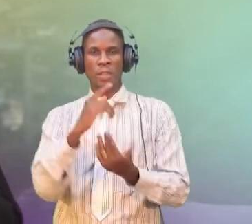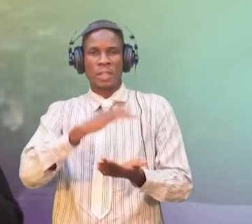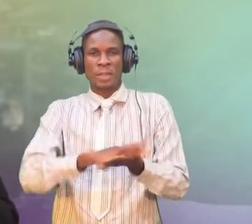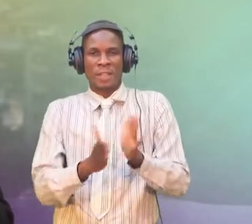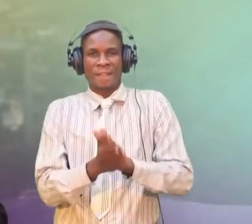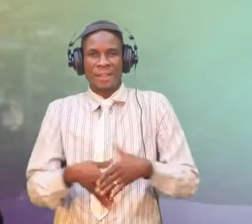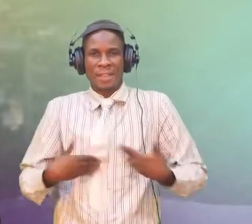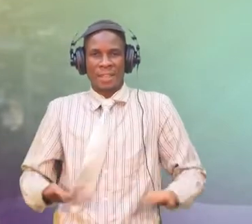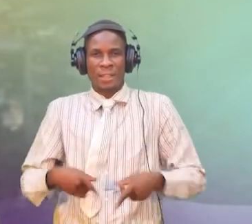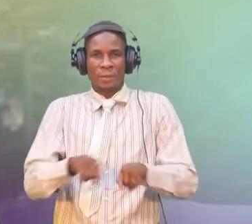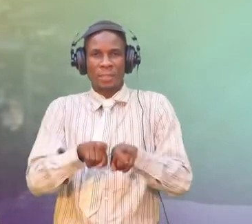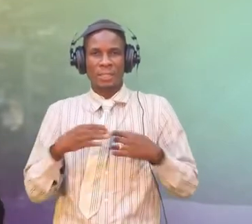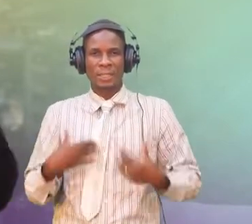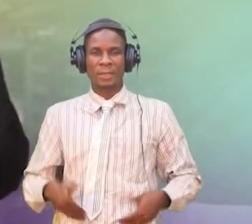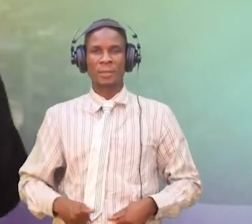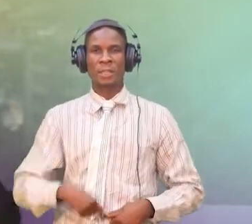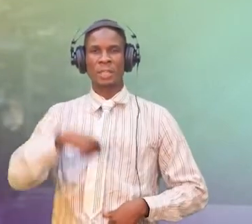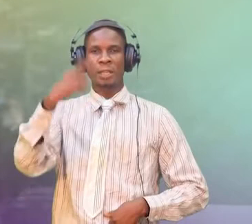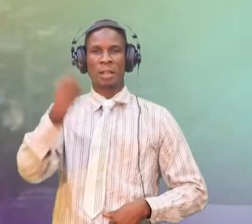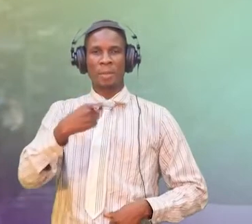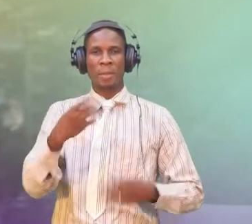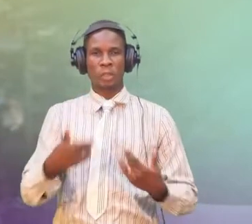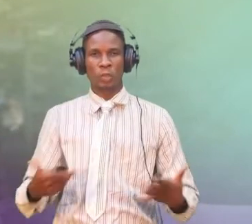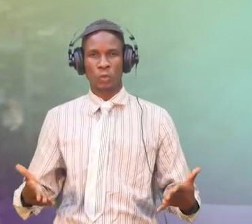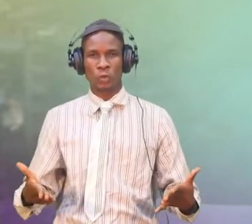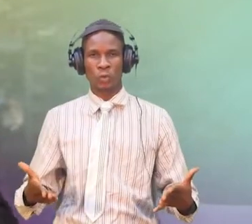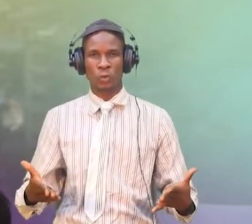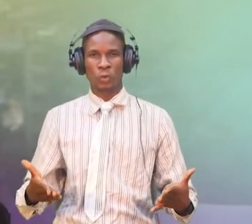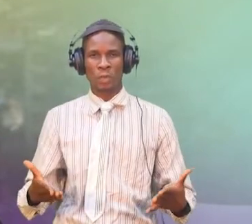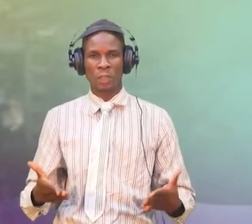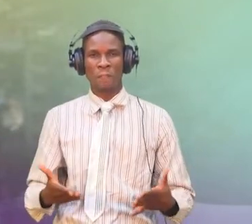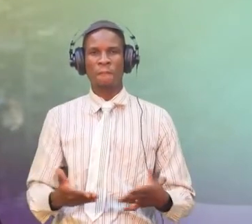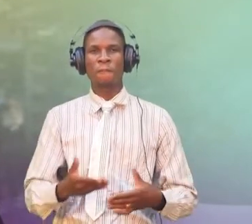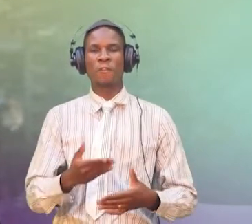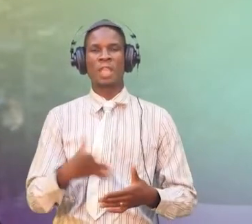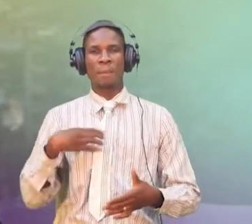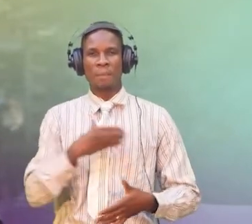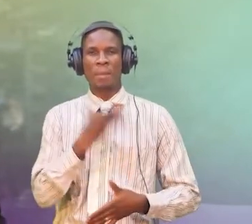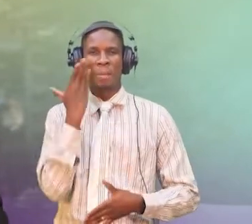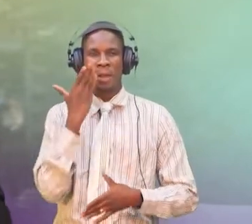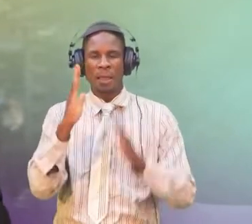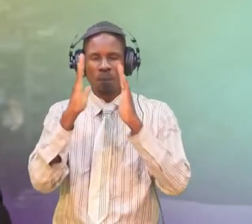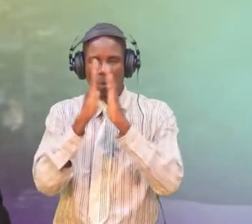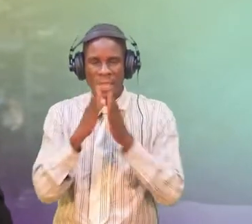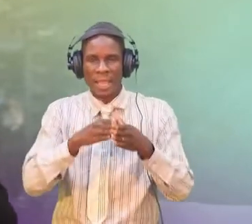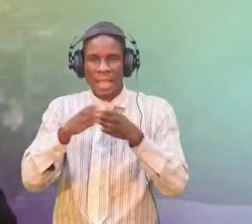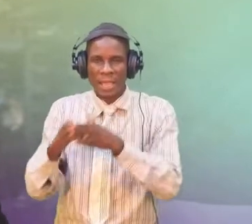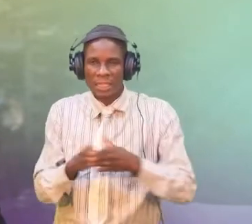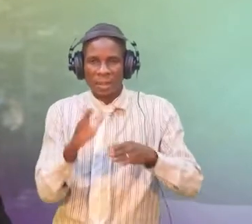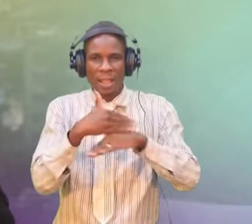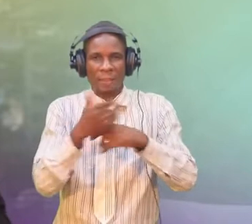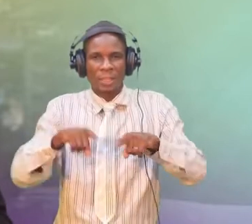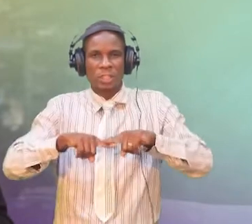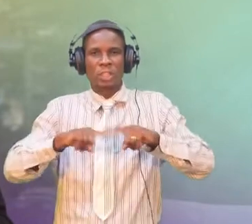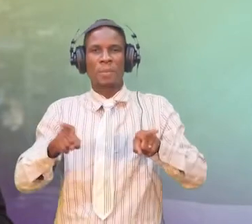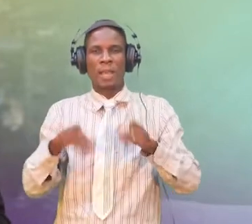zomi ya makambo ya kosalela ya liboso babalani oyo balingani mingi